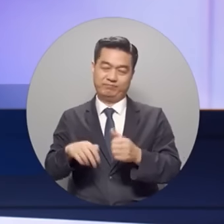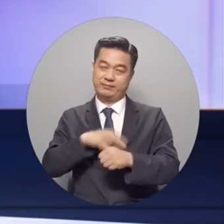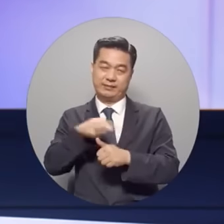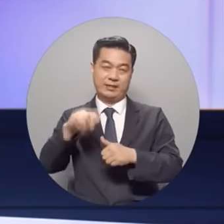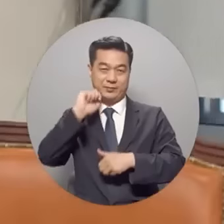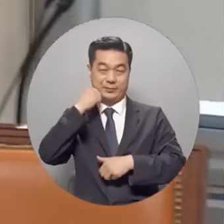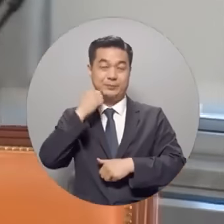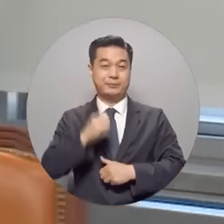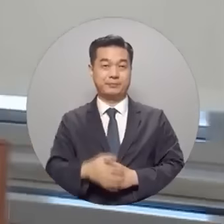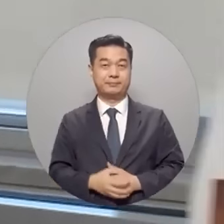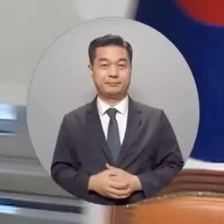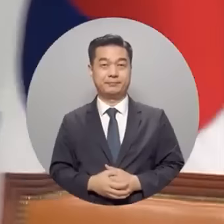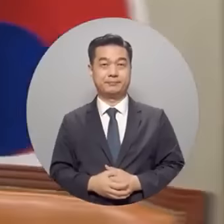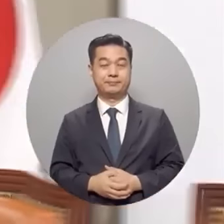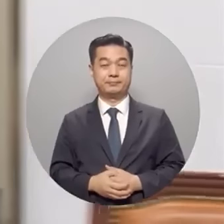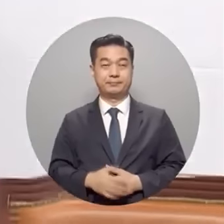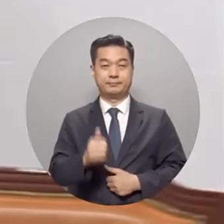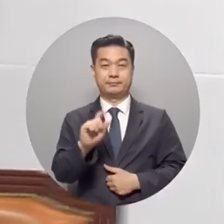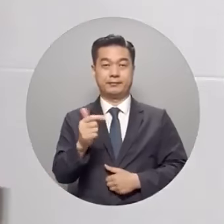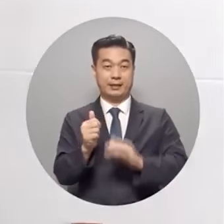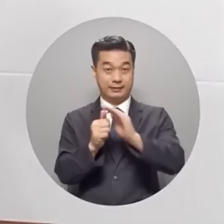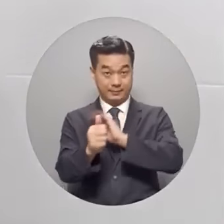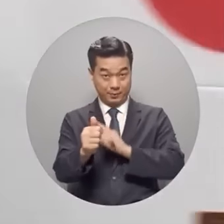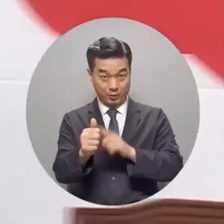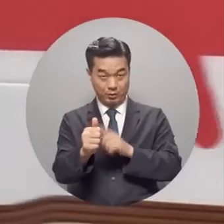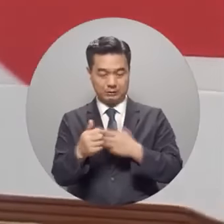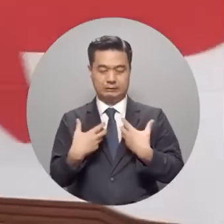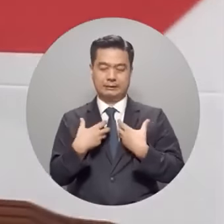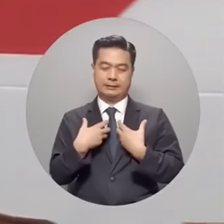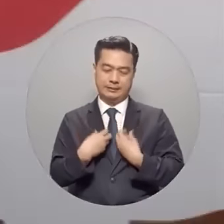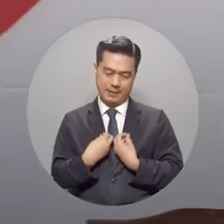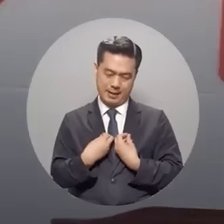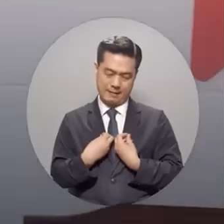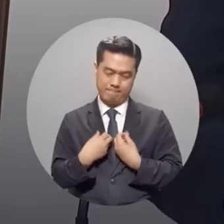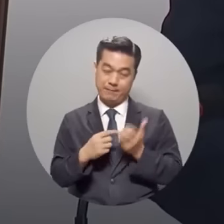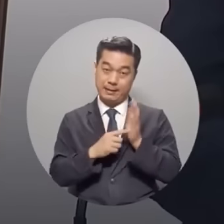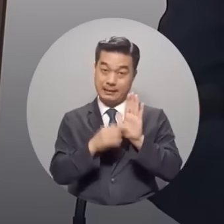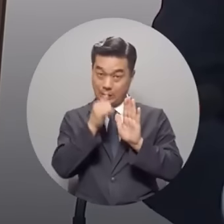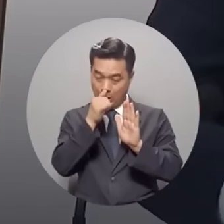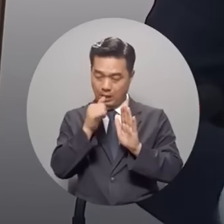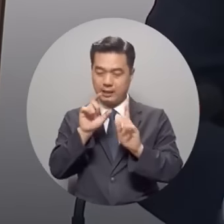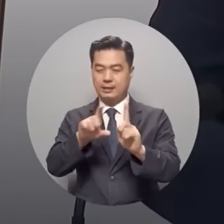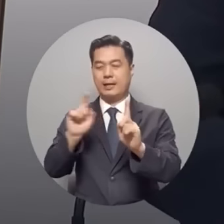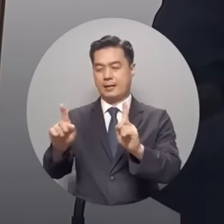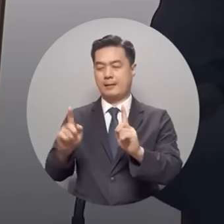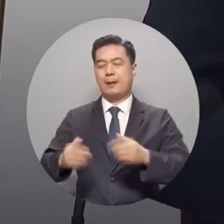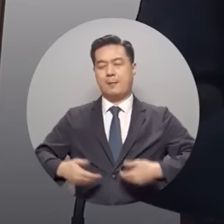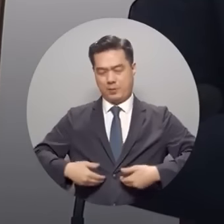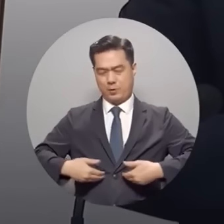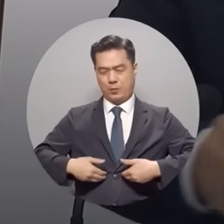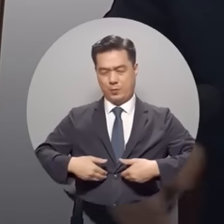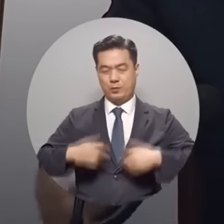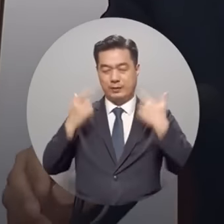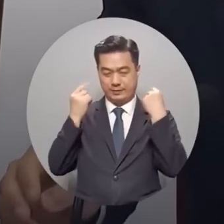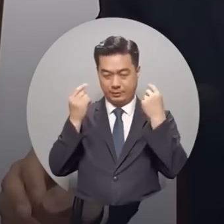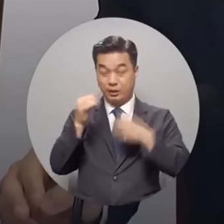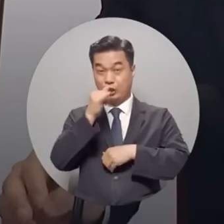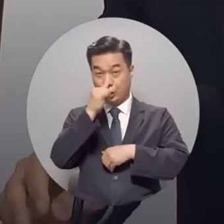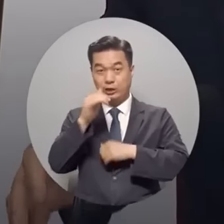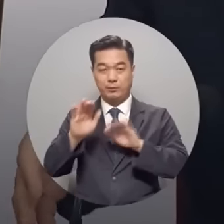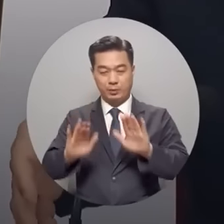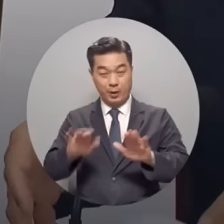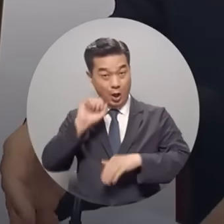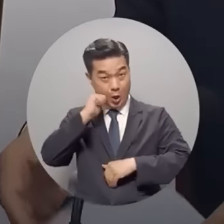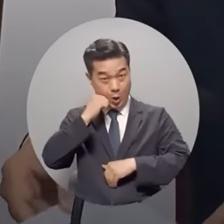상황입니다. 한동훈 대표는 실망한 기색을 내비치면서 독대가 필요하다는 입장에 변함이 없다. 입원이